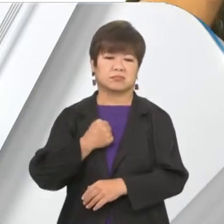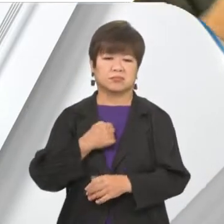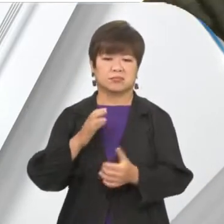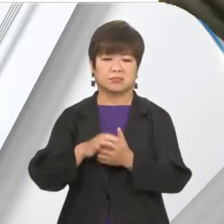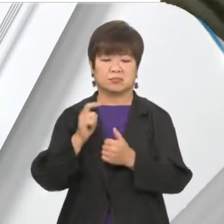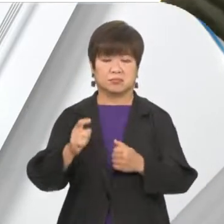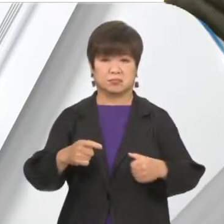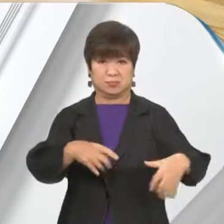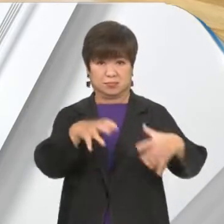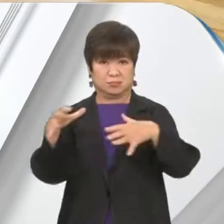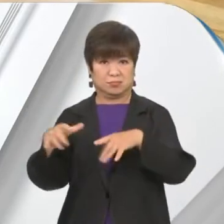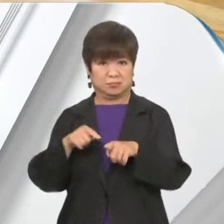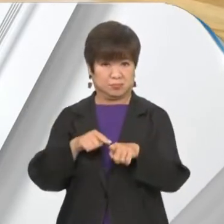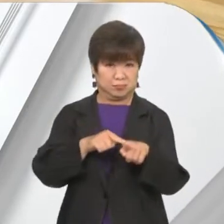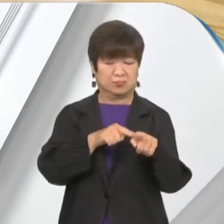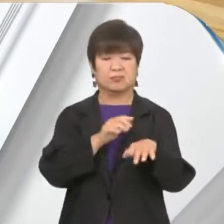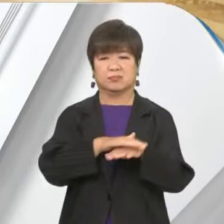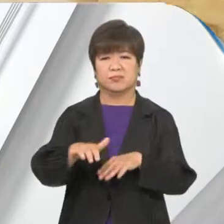潮流行到那位。